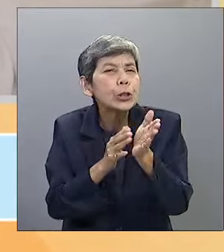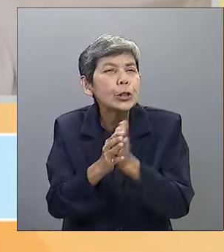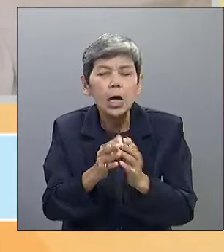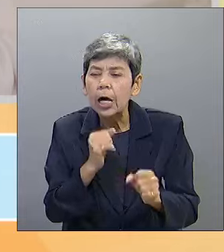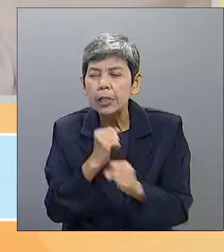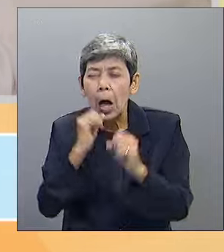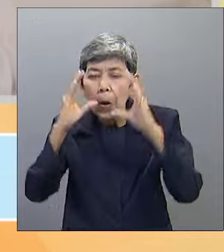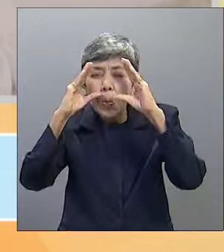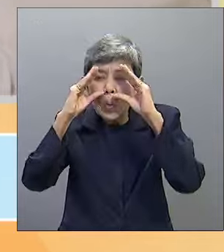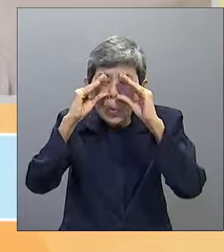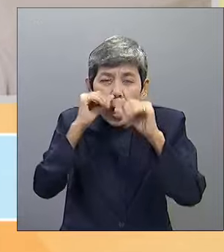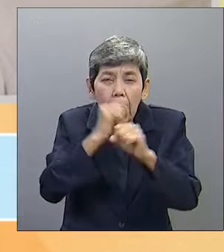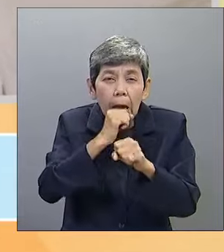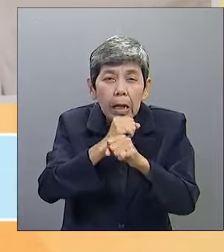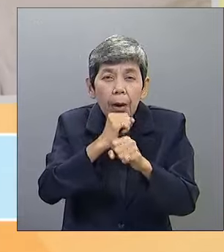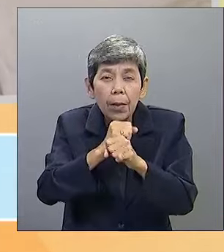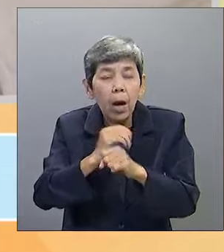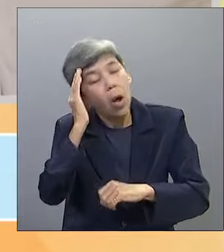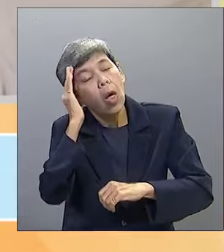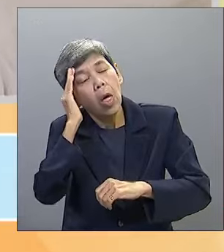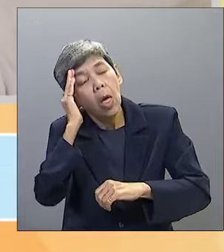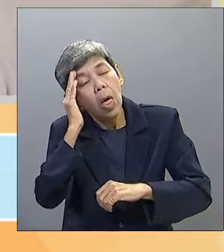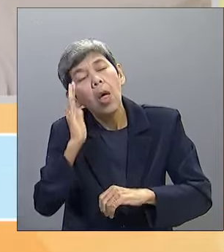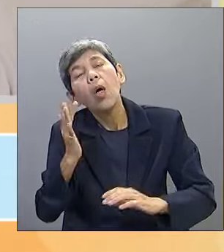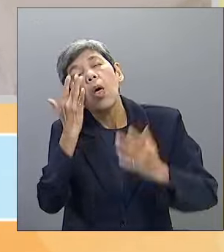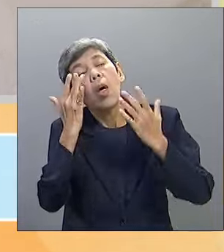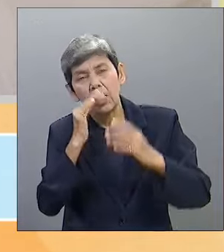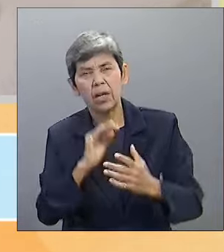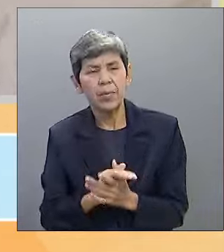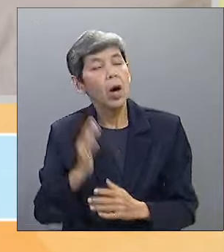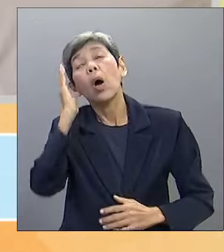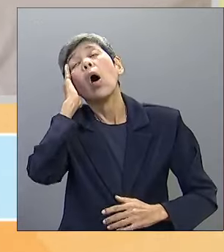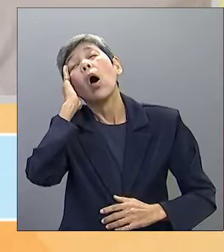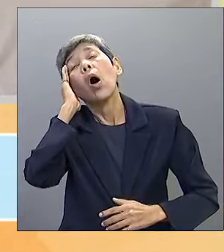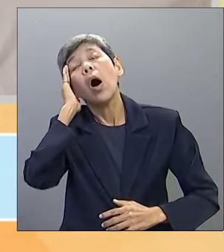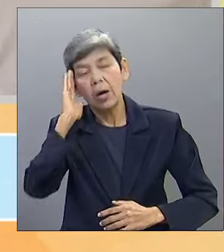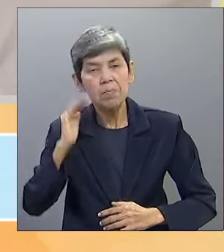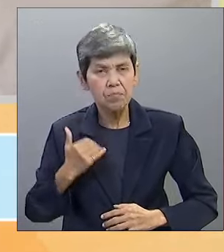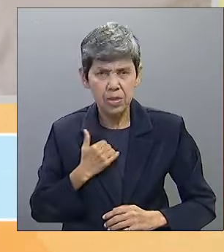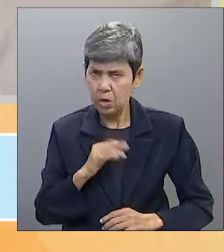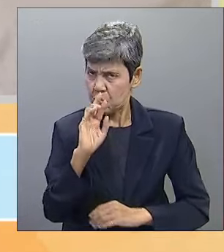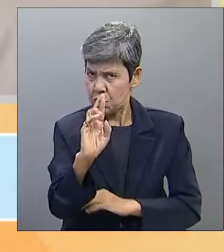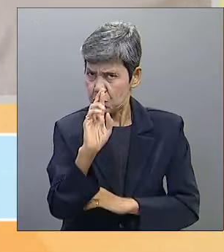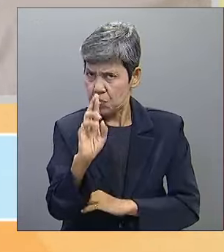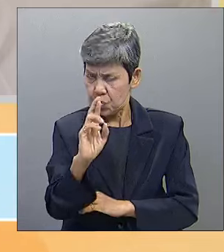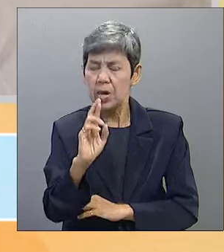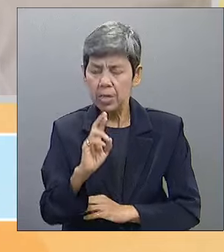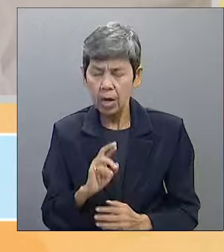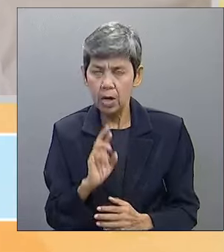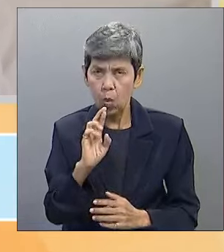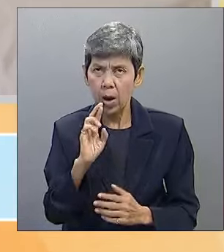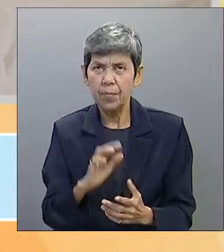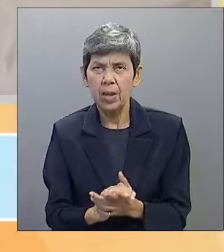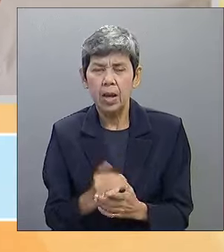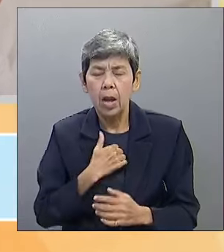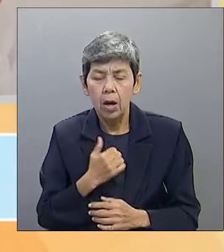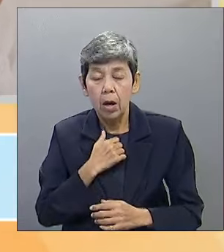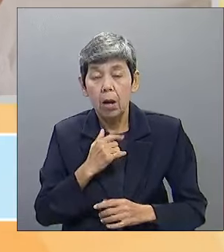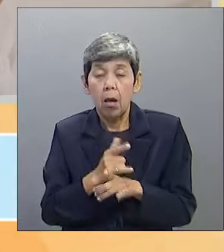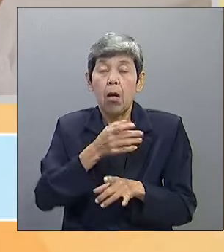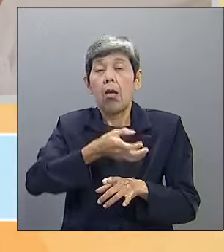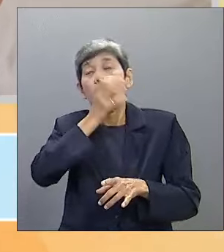ดึก ๆ กลับมาใส่นอน ที ่ เกตแล้วกันนะคะก็คือแบบนอนไปทั้งอย่างนั้ นเลยนะบางคนไปปาร์ตี้มาเมาไม่ได้สติอีก